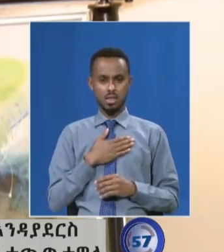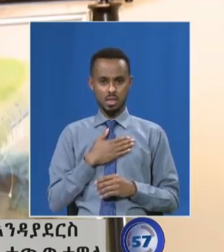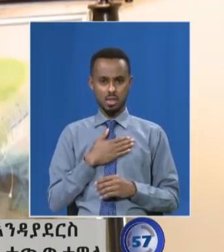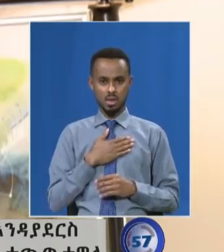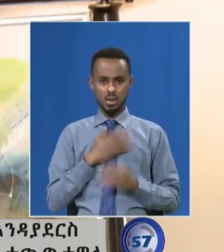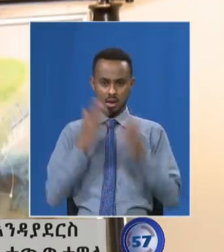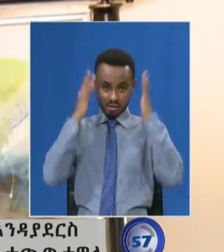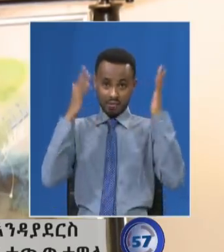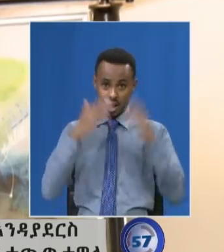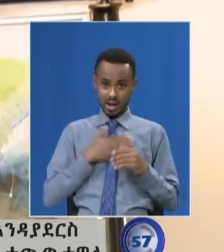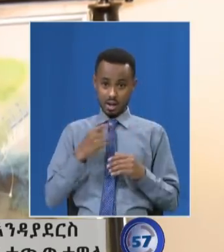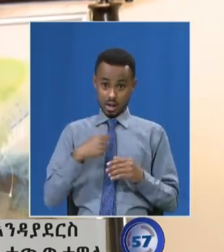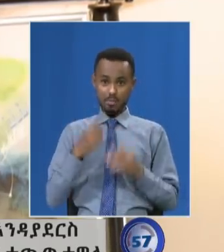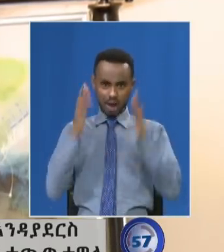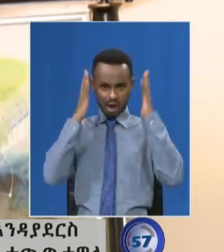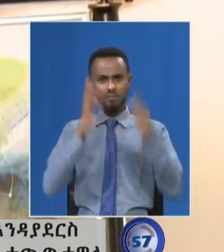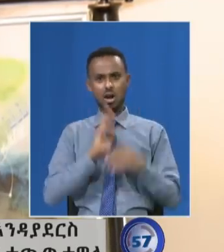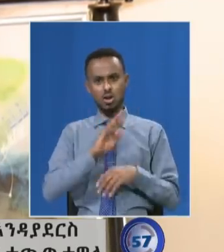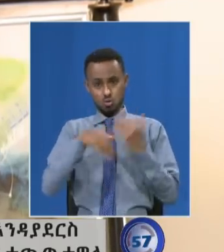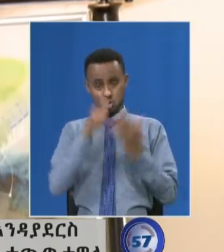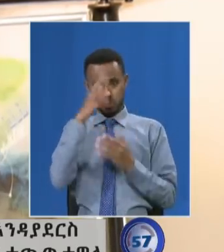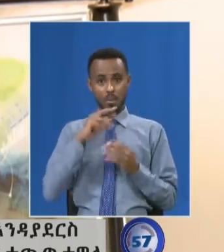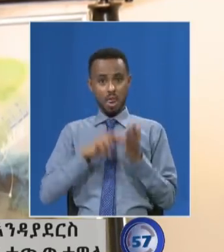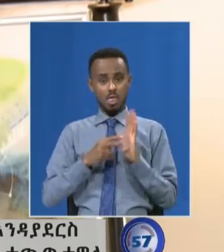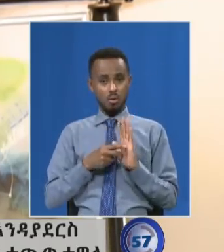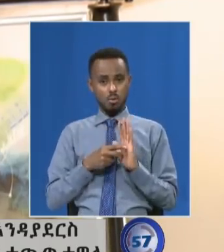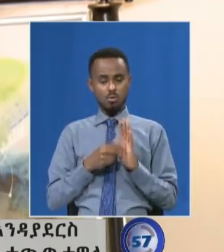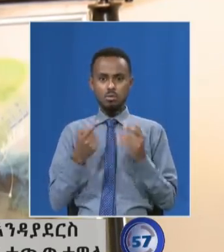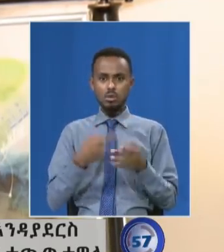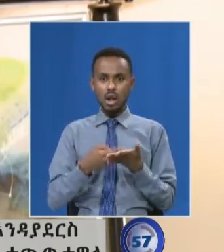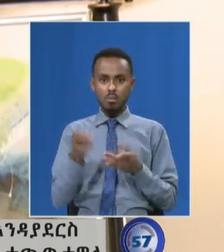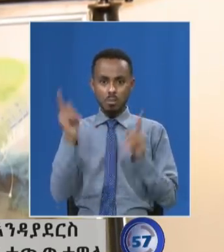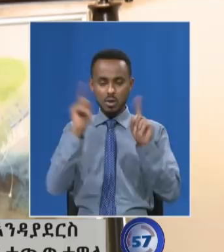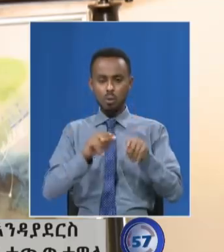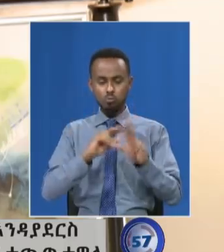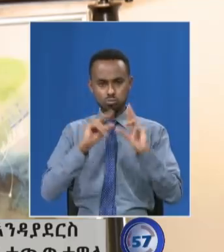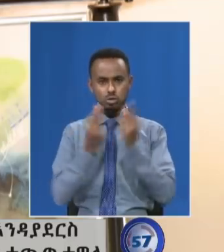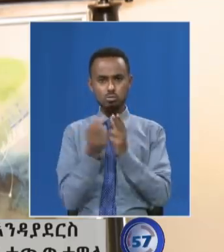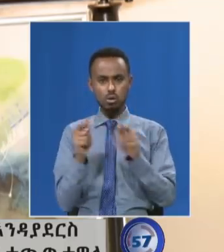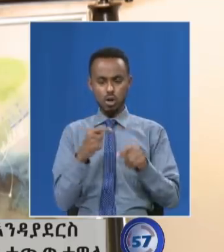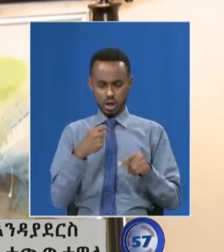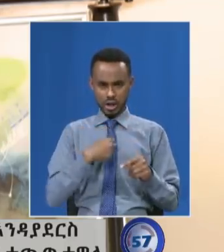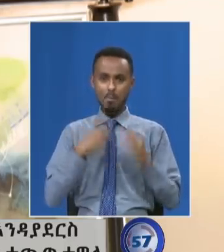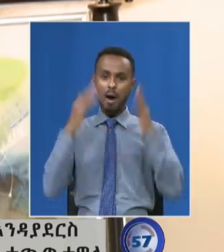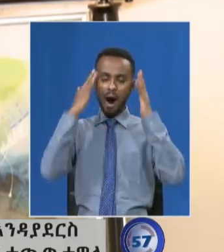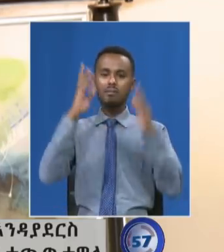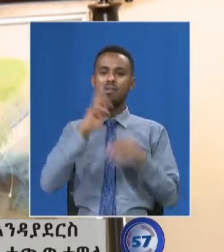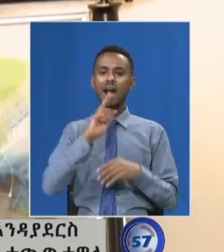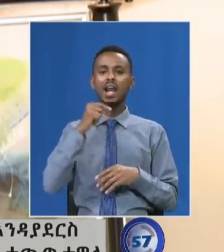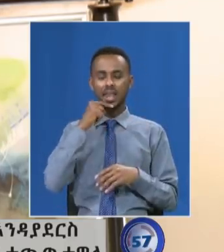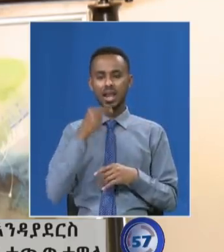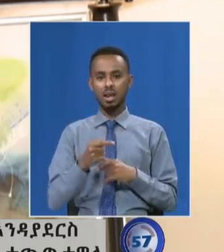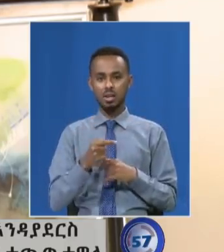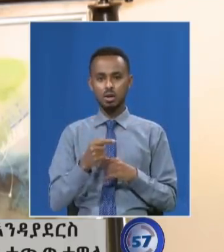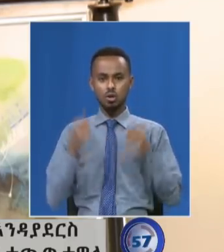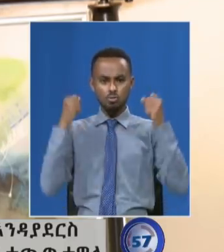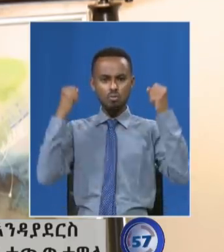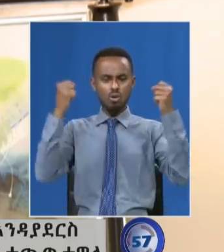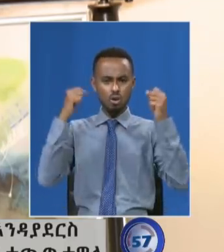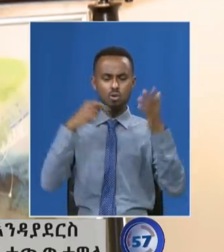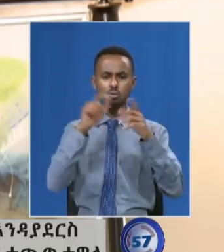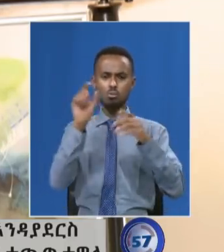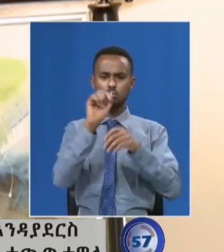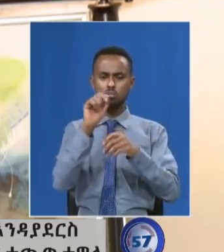አፋርን እኔም አፋርን ሁሉም ሰው አሁን እዚያ የሚመጣ ቡድን በሙሉ እኔ ማፈር ነኝ ይላል መፈክሩ ይሄ